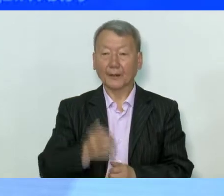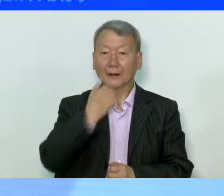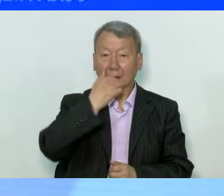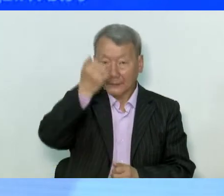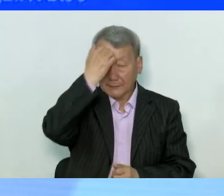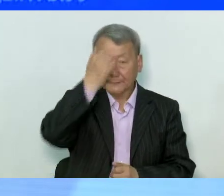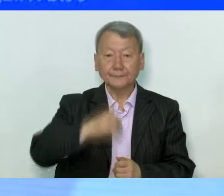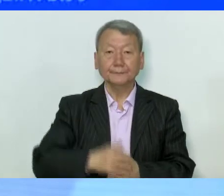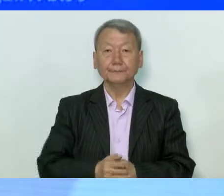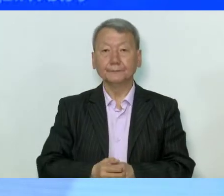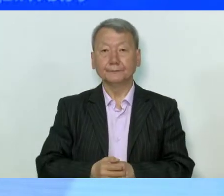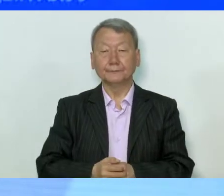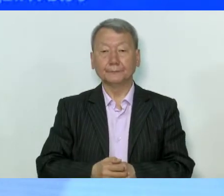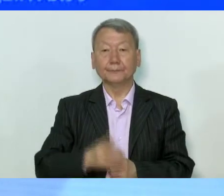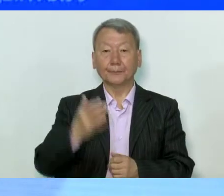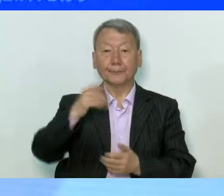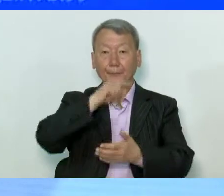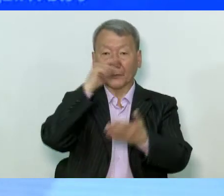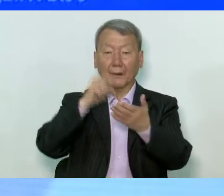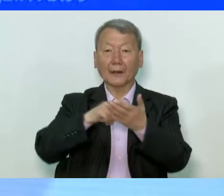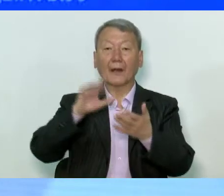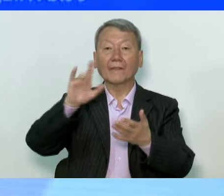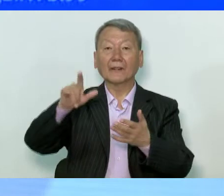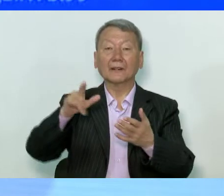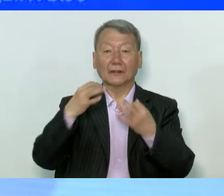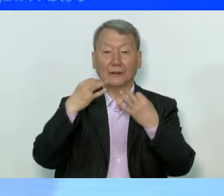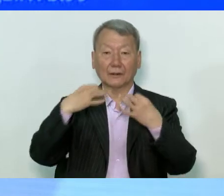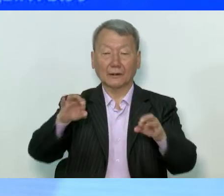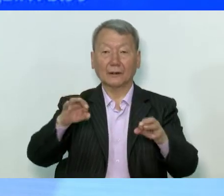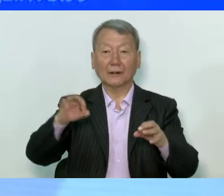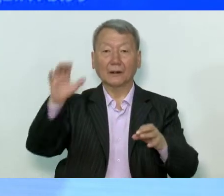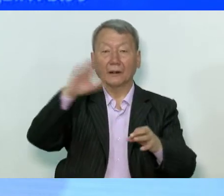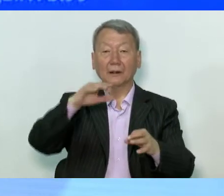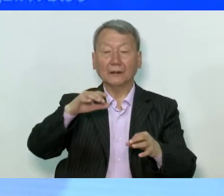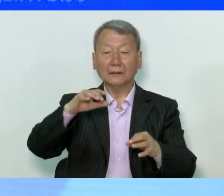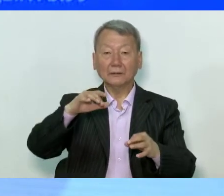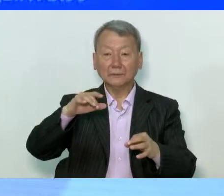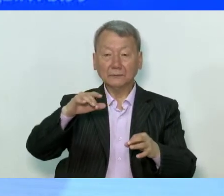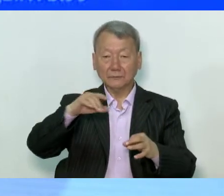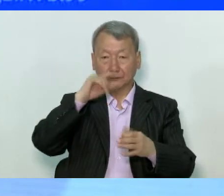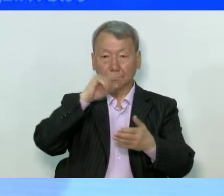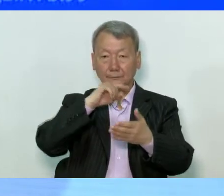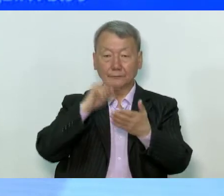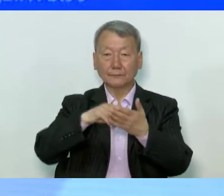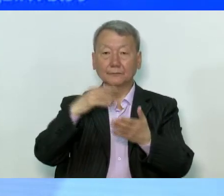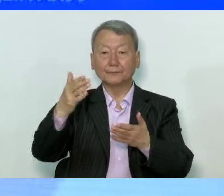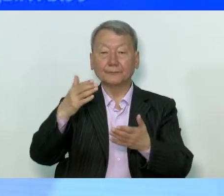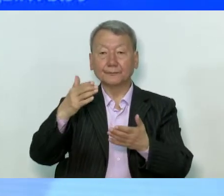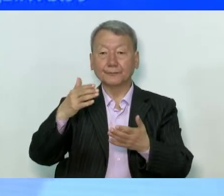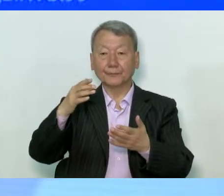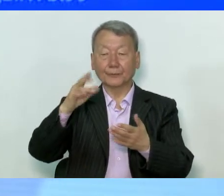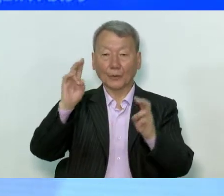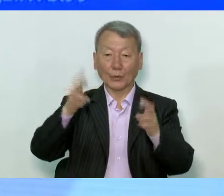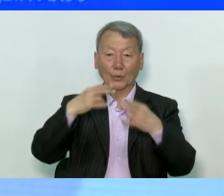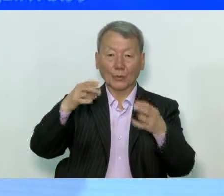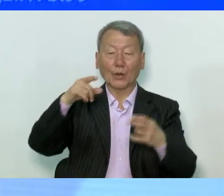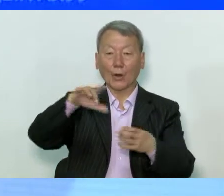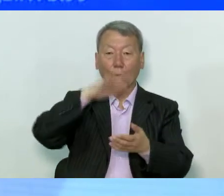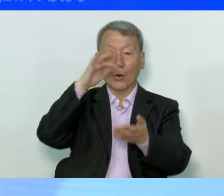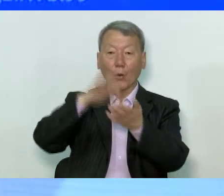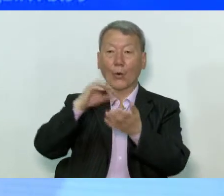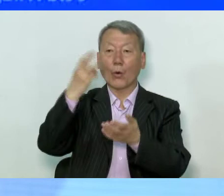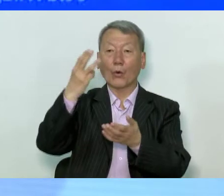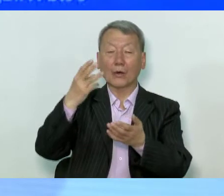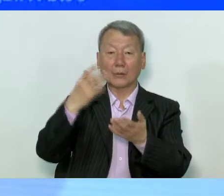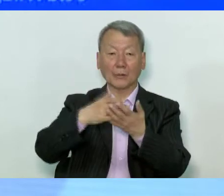Рахмат. Кийинки суроо уруксат берилбегенине карабай, айрым оюн зоок борборлору, түнкү клубтар ишке кириптир. Оштогу